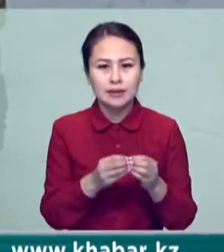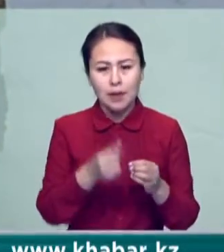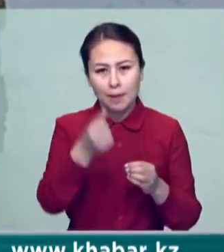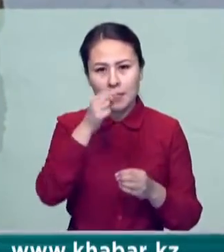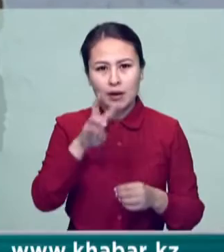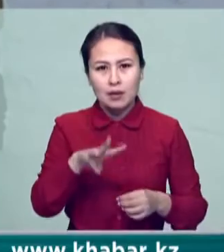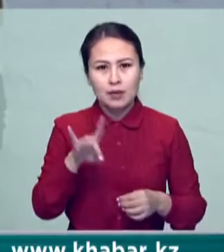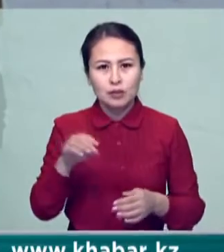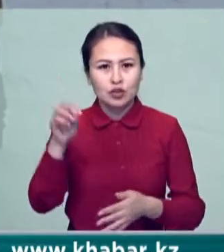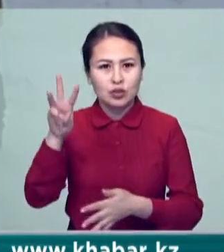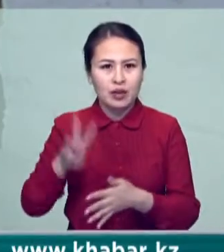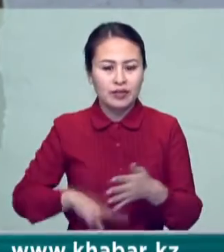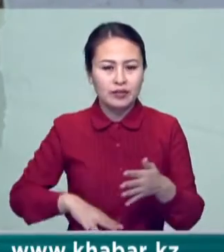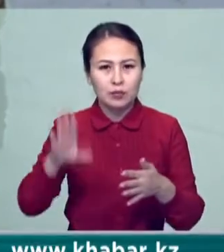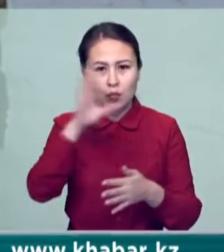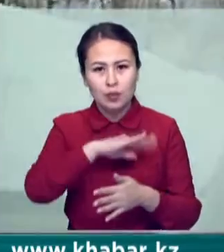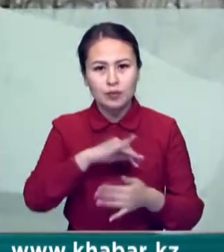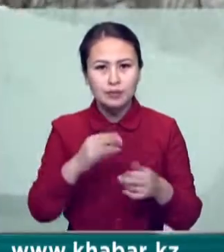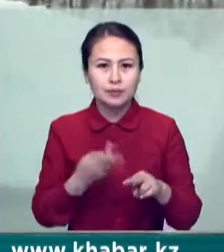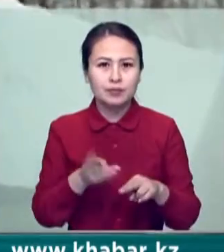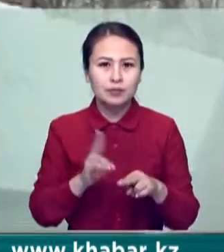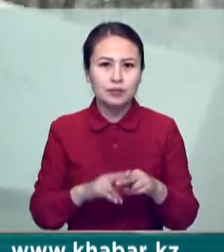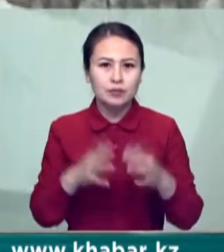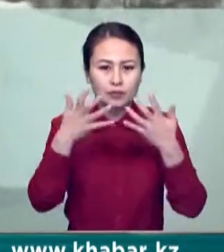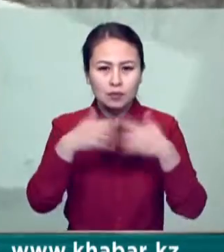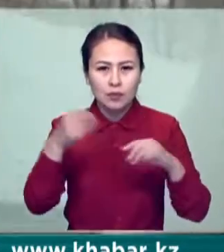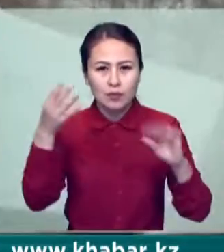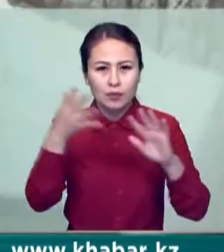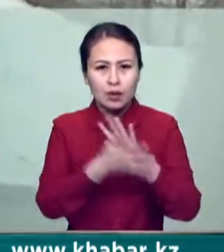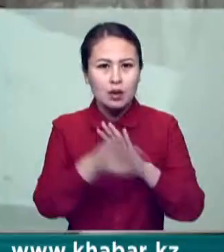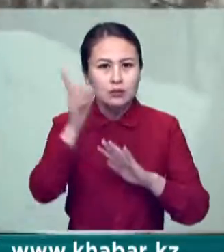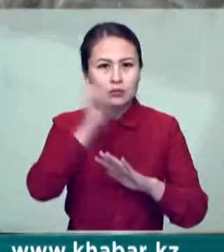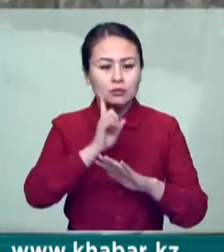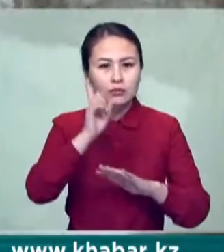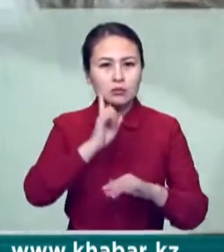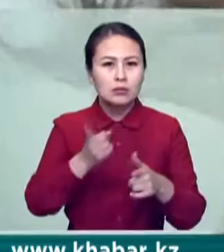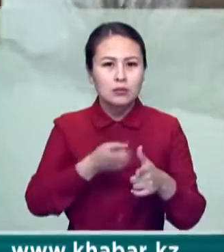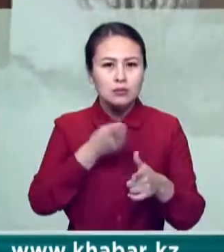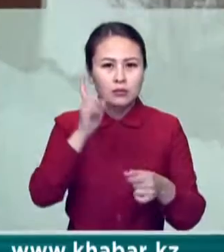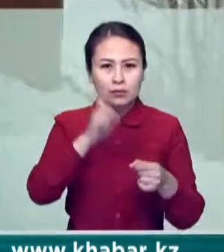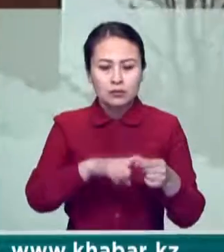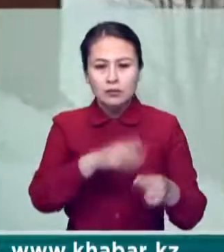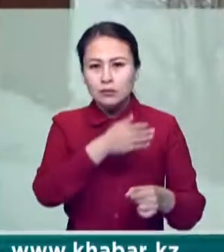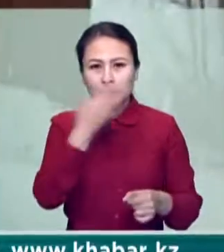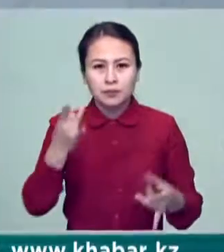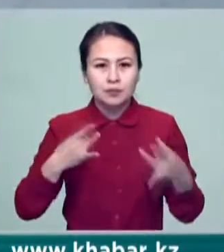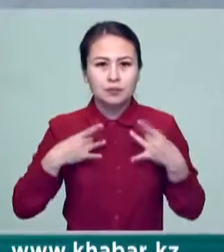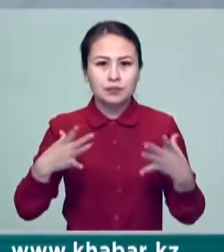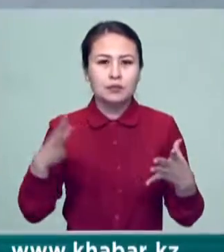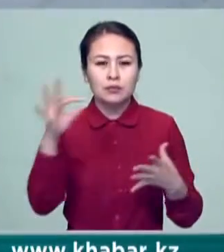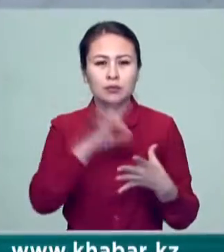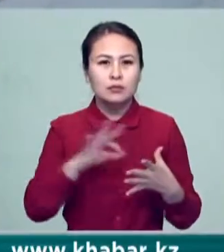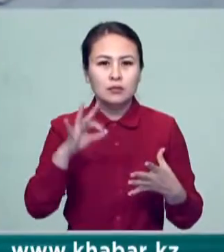есептік көрсеткішке дейін айыппұл төлеуі мүмкін. Сондай-ақ келтірілген шығын көлемін өтейді. Әзірге өңірде браконьерлік іс тіркелген жоқ.